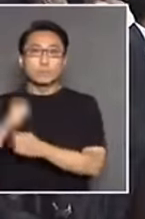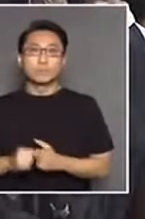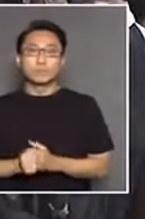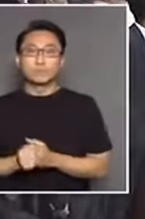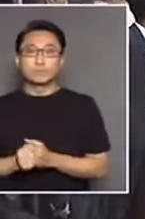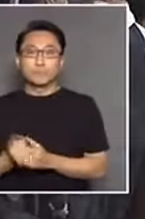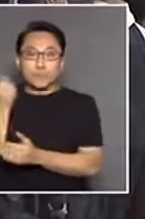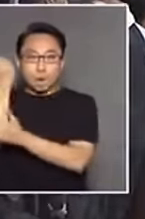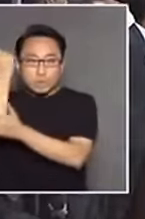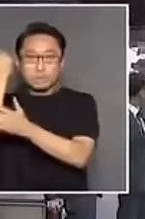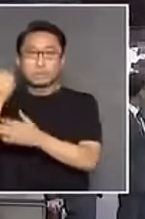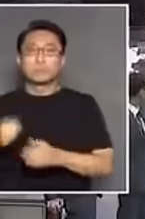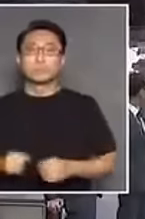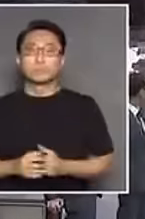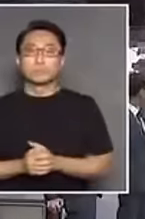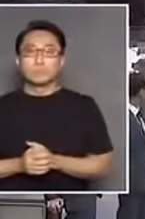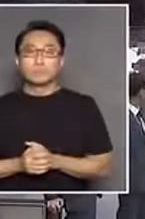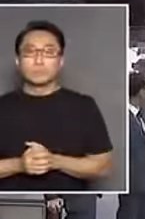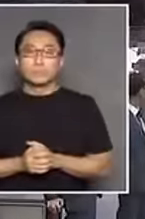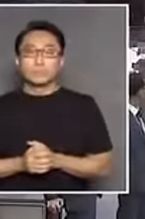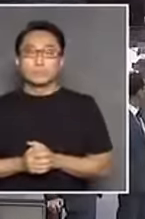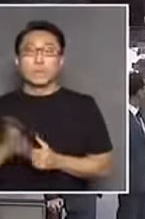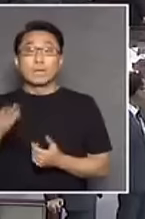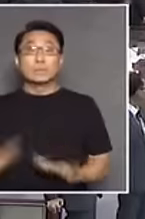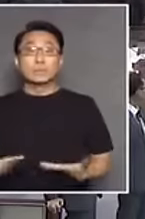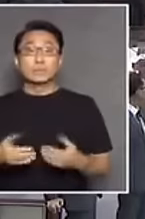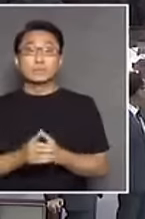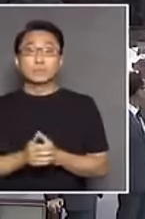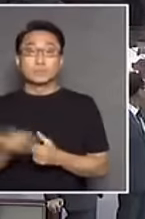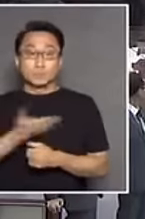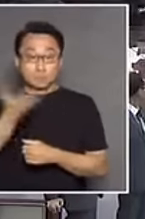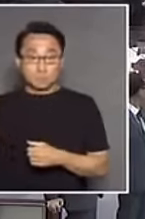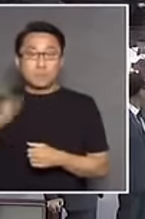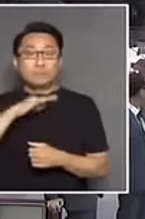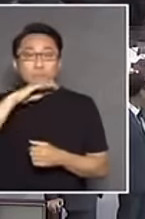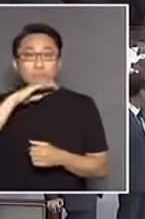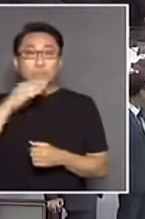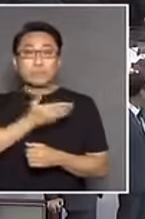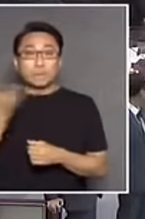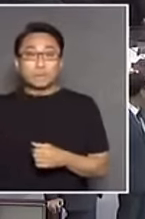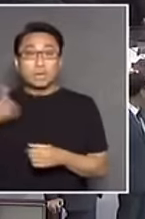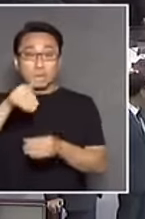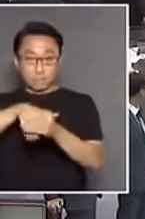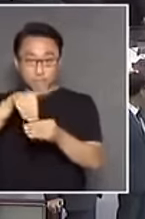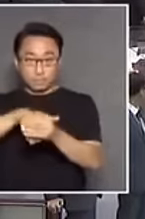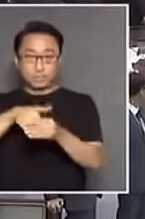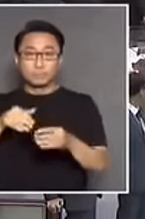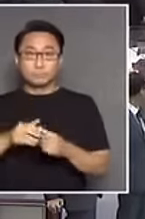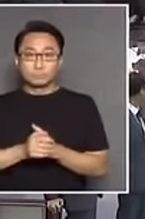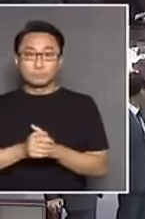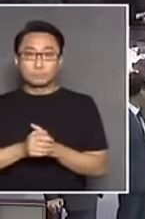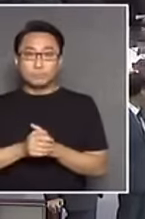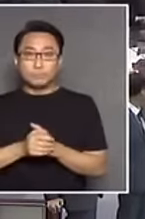因為驚有啲事入嚟。 嗱。我而家宣就係而家你哋，我稍後而家我哋咧叫你投票。如果我再